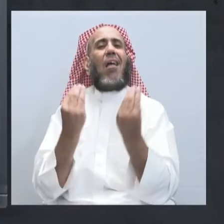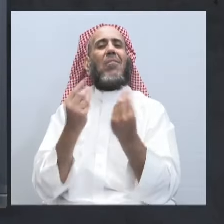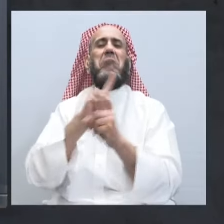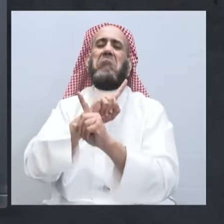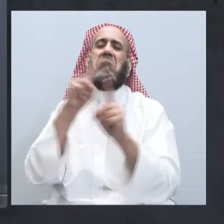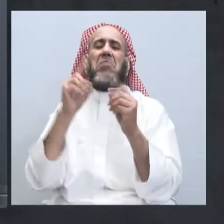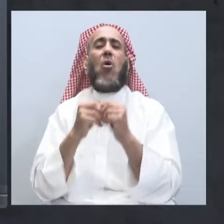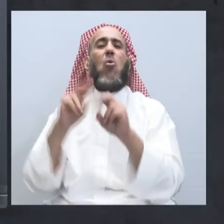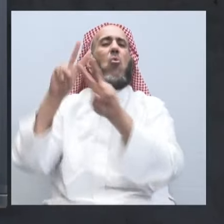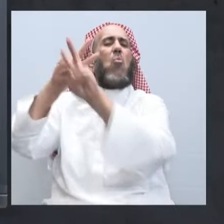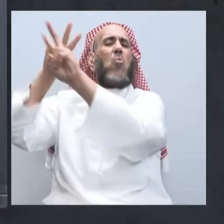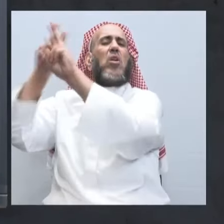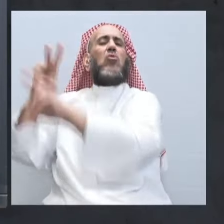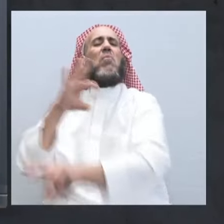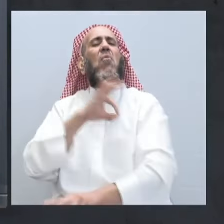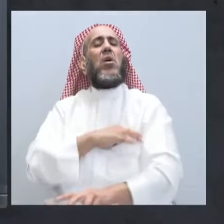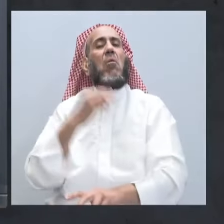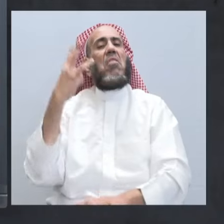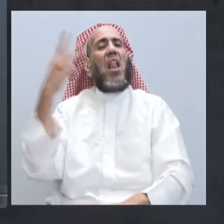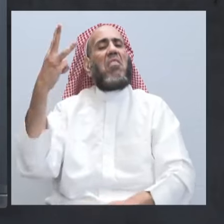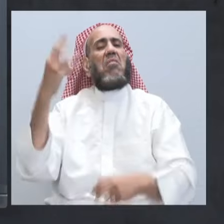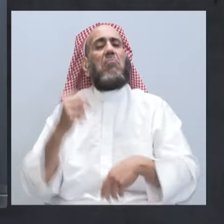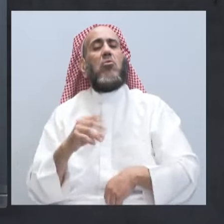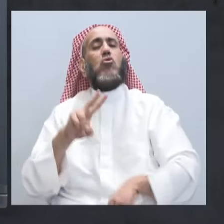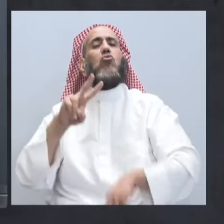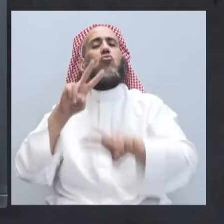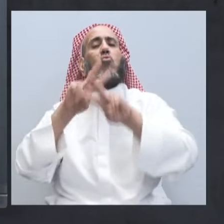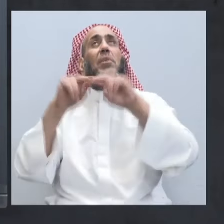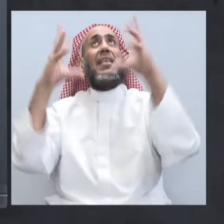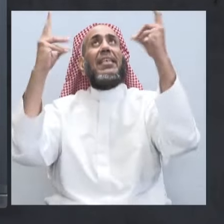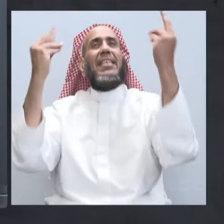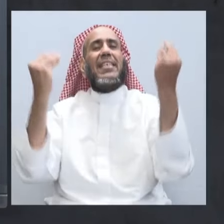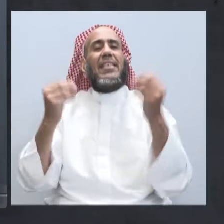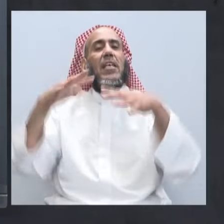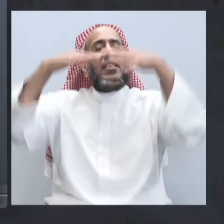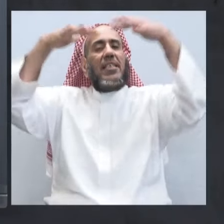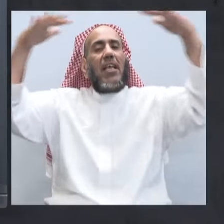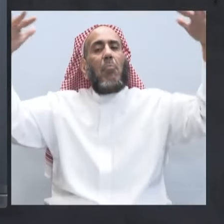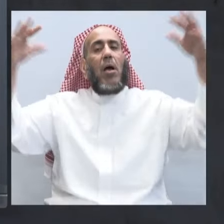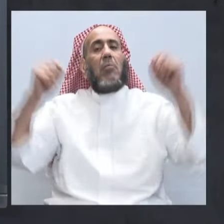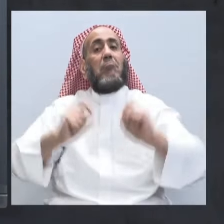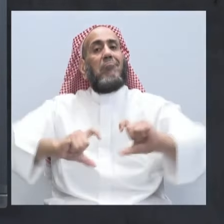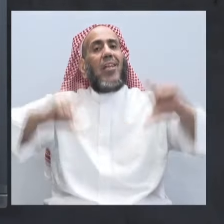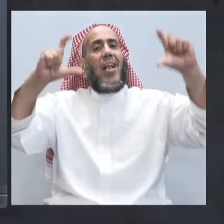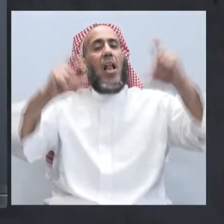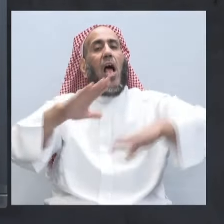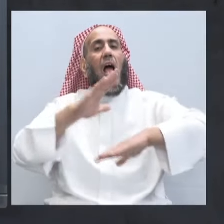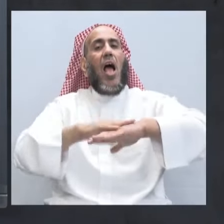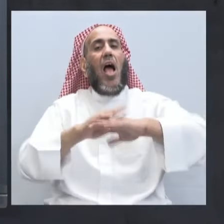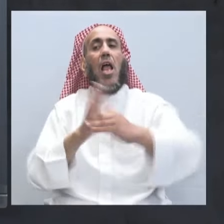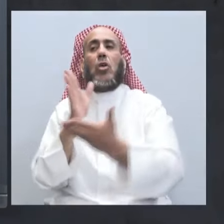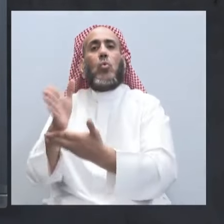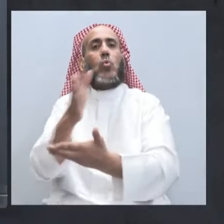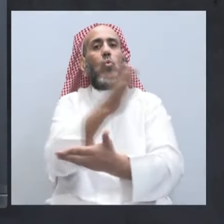والنجوم فوائدها ثلاث زينه لسماء الدنيا دلاله على الطرق